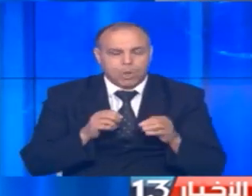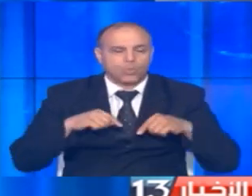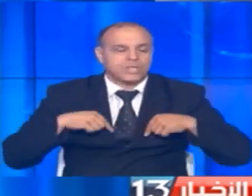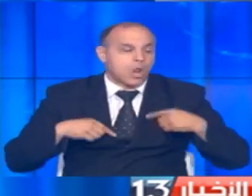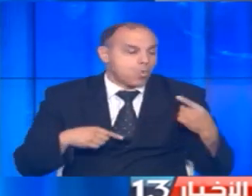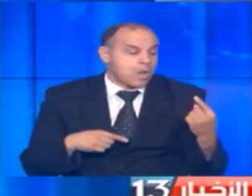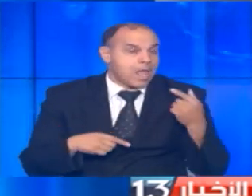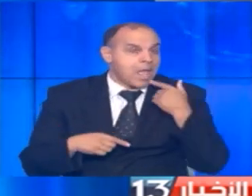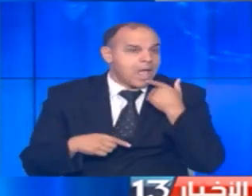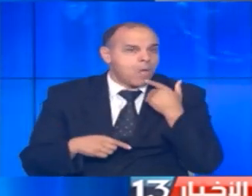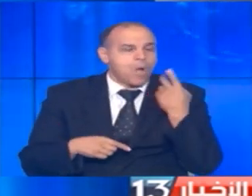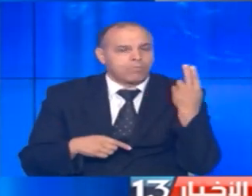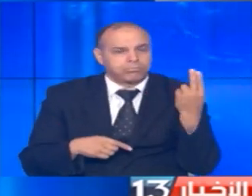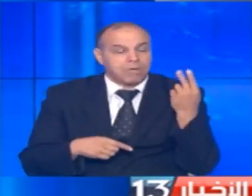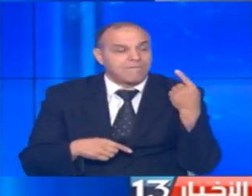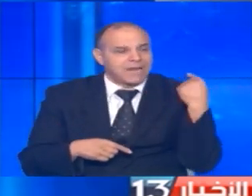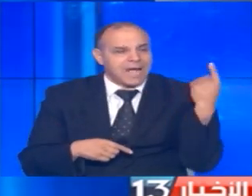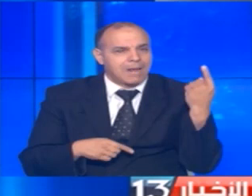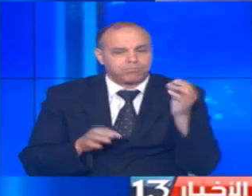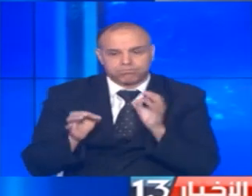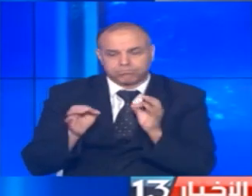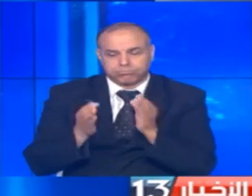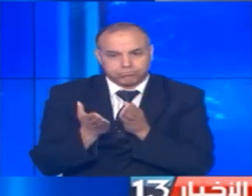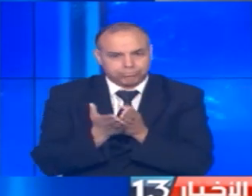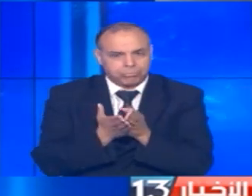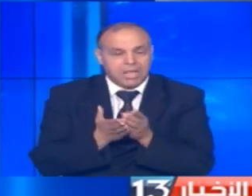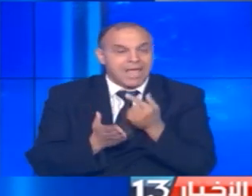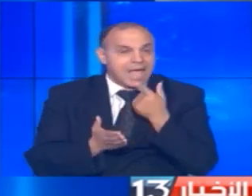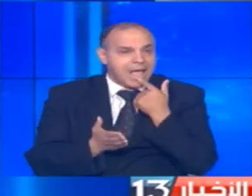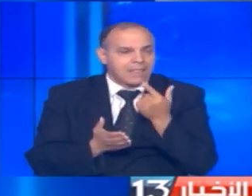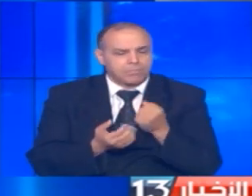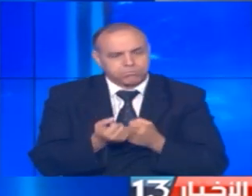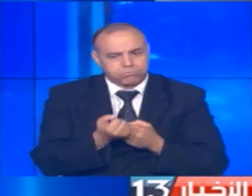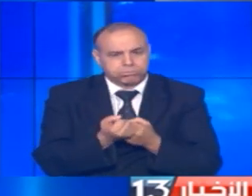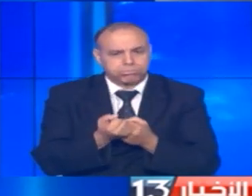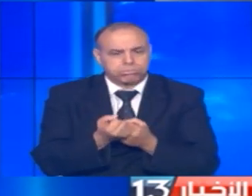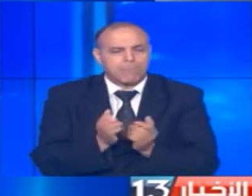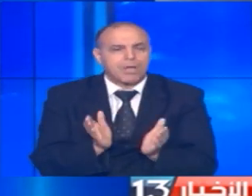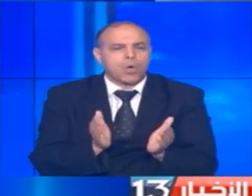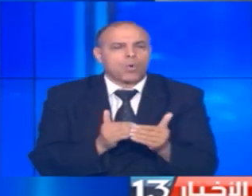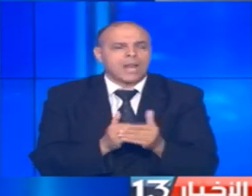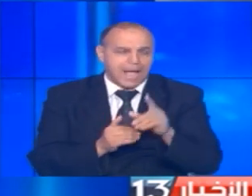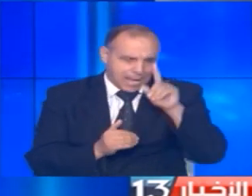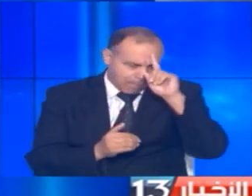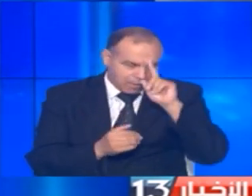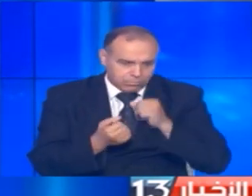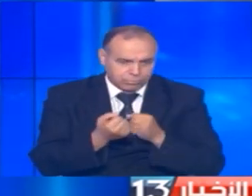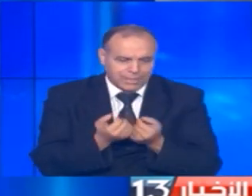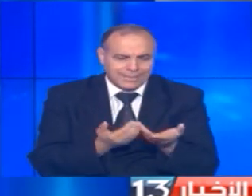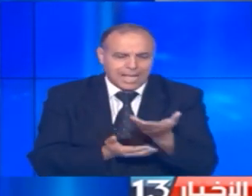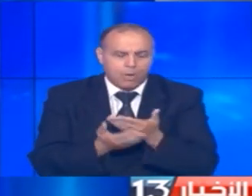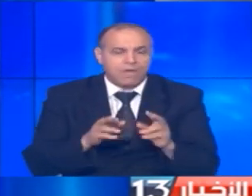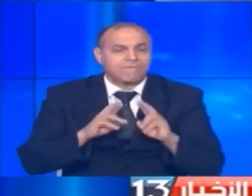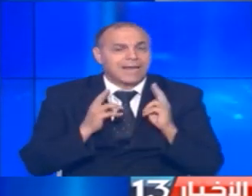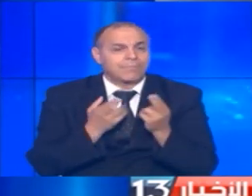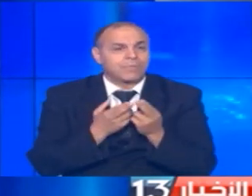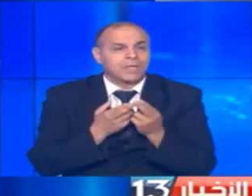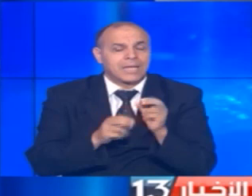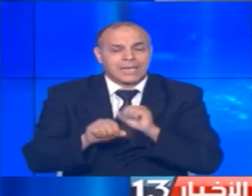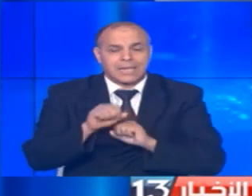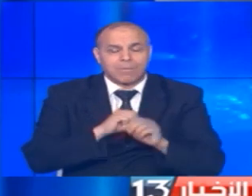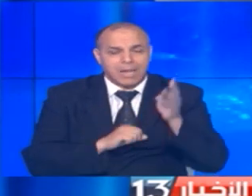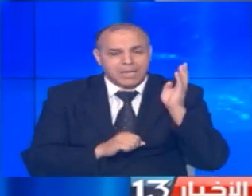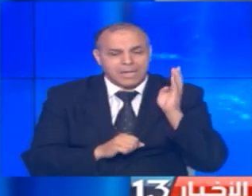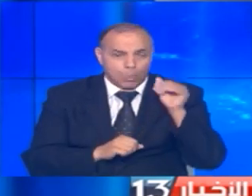الحكومة والأكاديمية الدولية للحوكمة الرشيدة وبدعم من الوكالة الألمانية للتعاون الدولي، نظمت